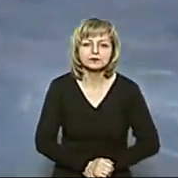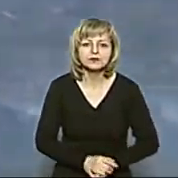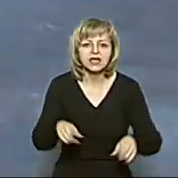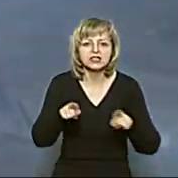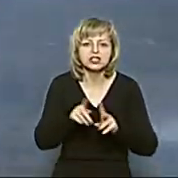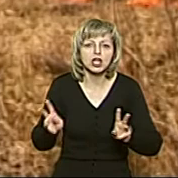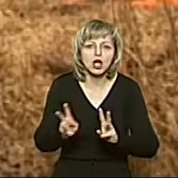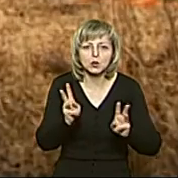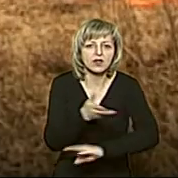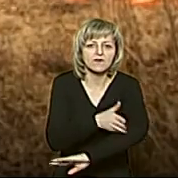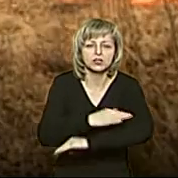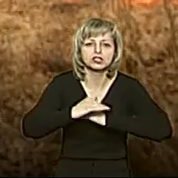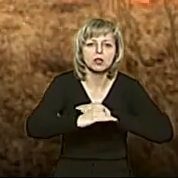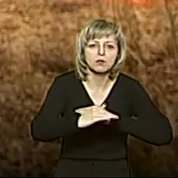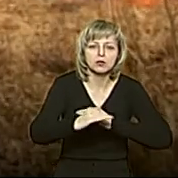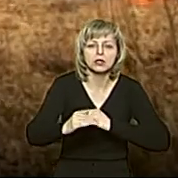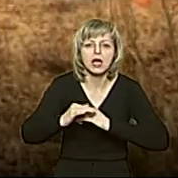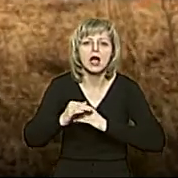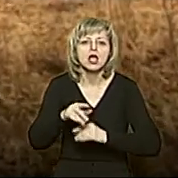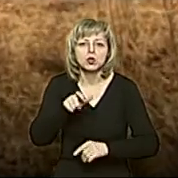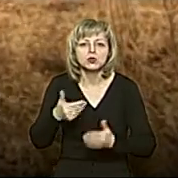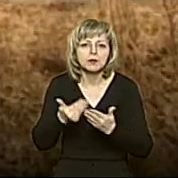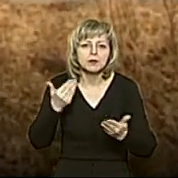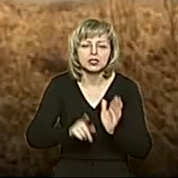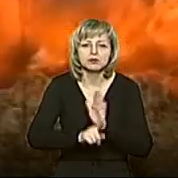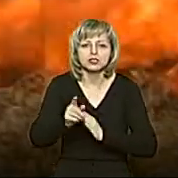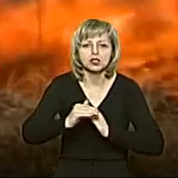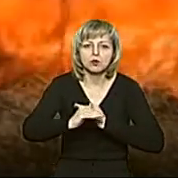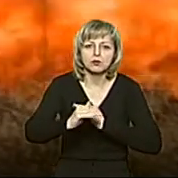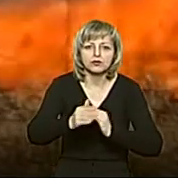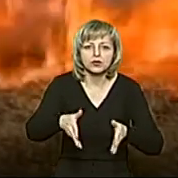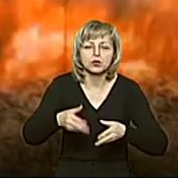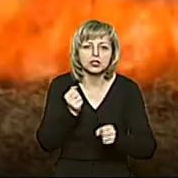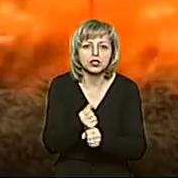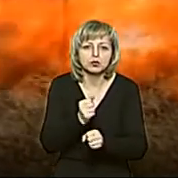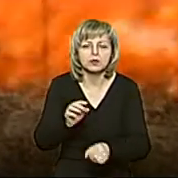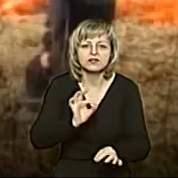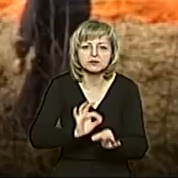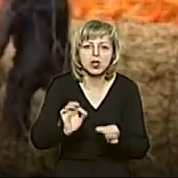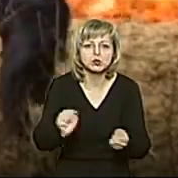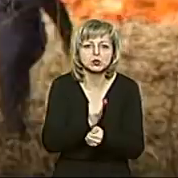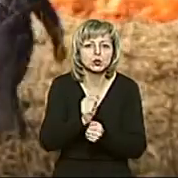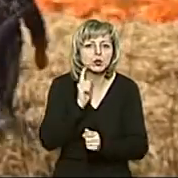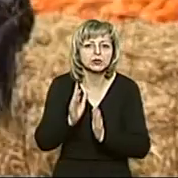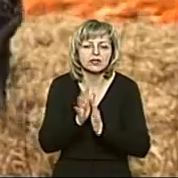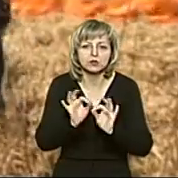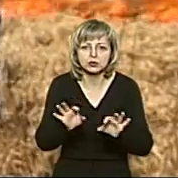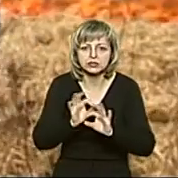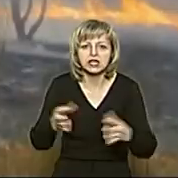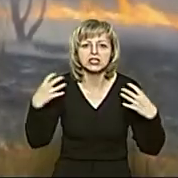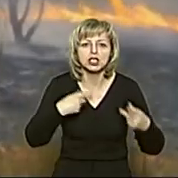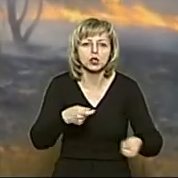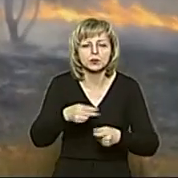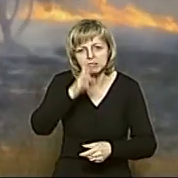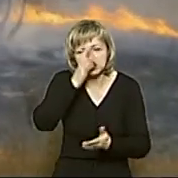Ось так горять волинські поля та луки. Люди перед початком весняних польових робіт спалюють суху траву, говорить начальниця відділу обласного